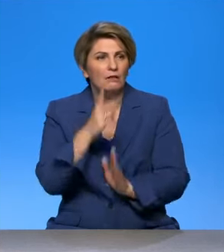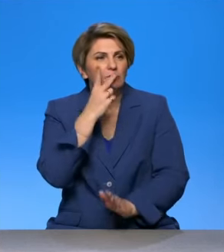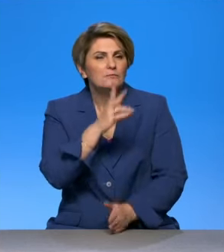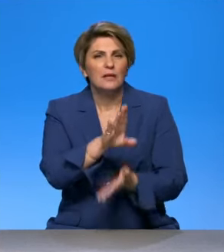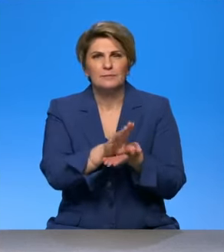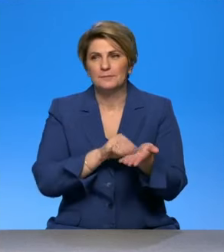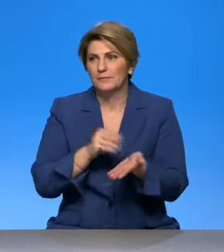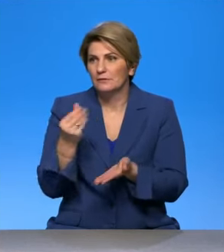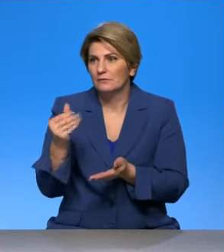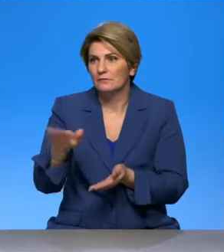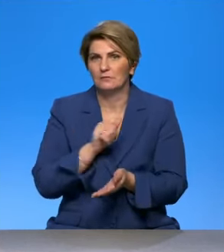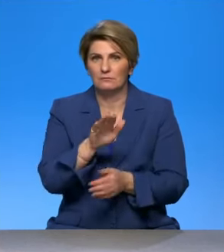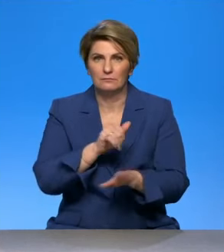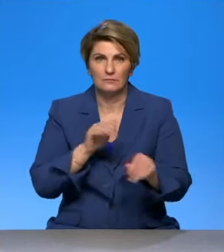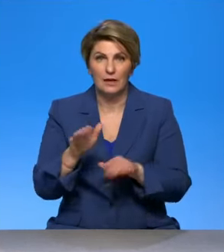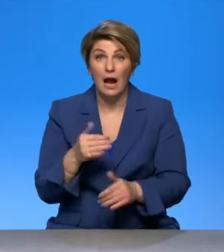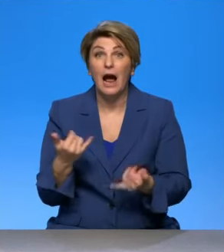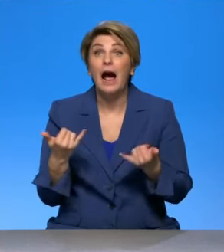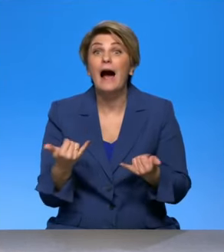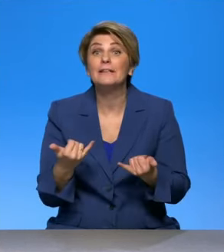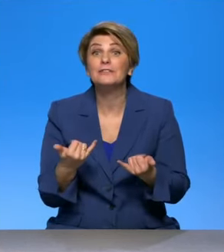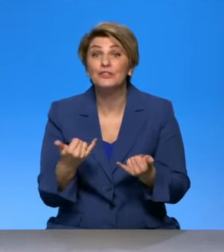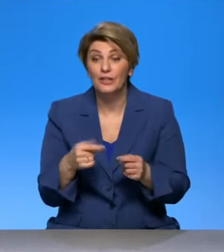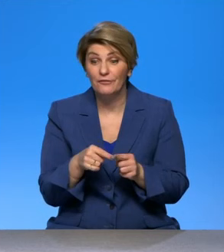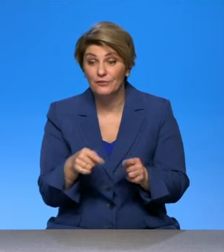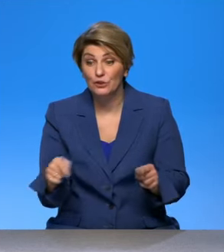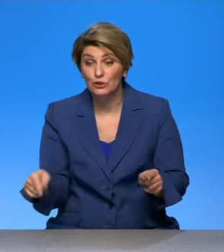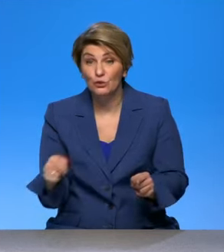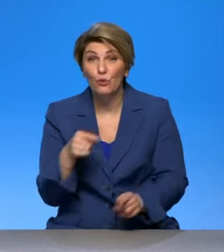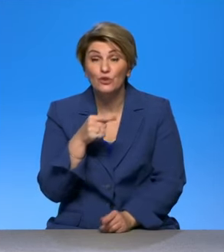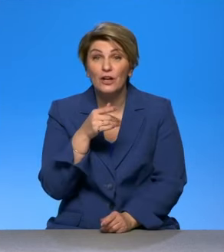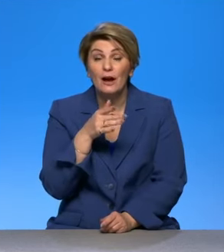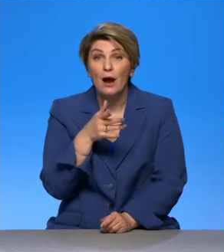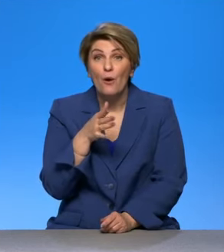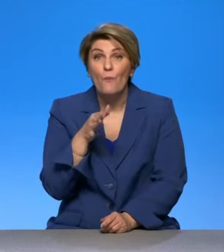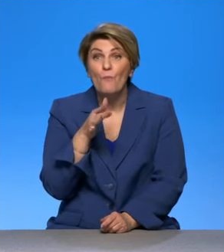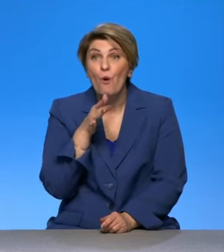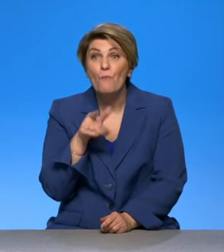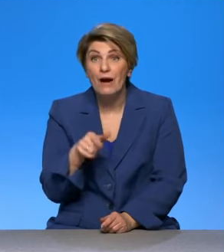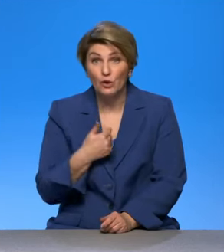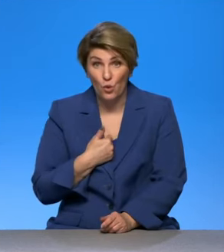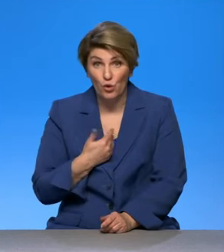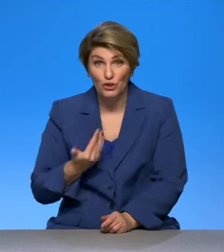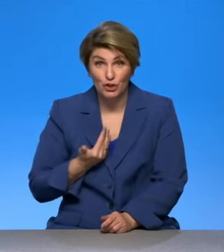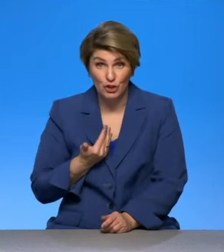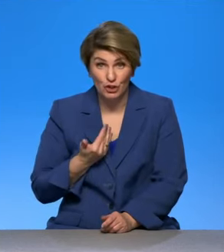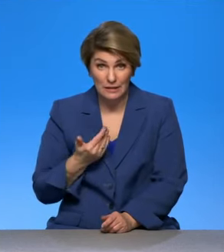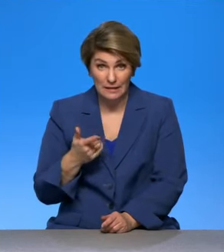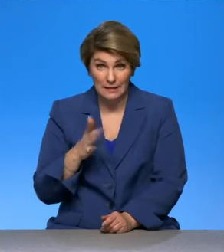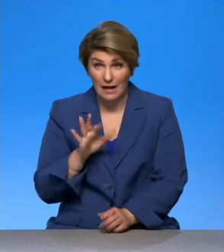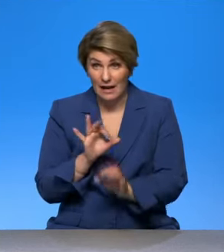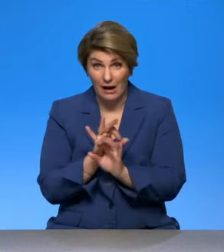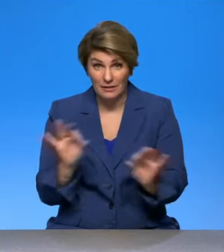сейчас... Ты сейчас, вот в текущий момент, хочешь себя чувствовать хорошо? Не отставать от тех, кто рядом, от этих всяких